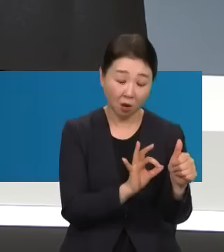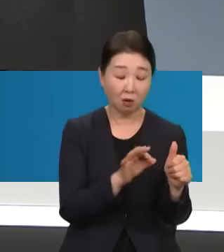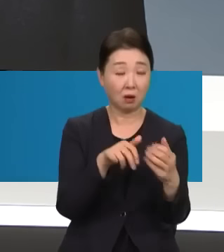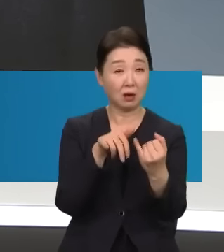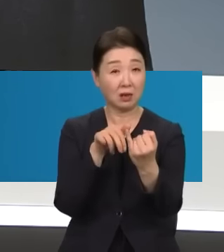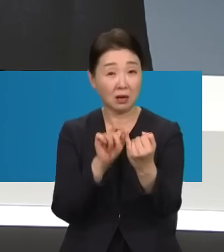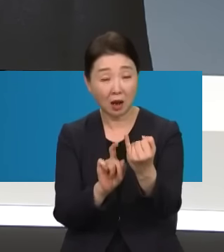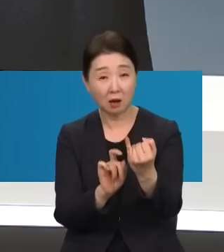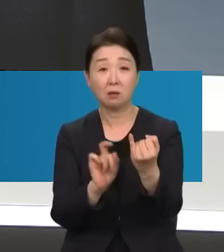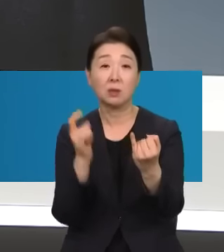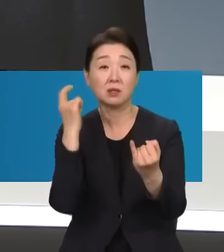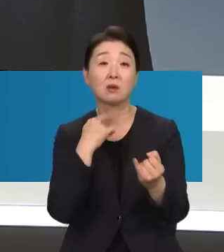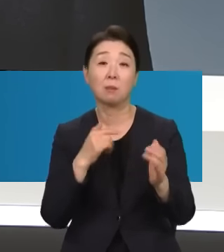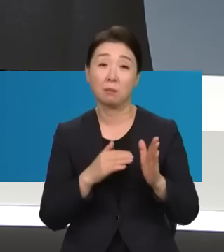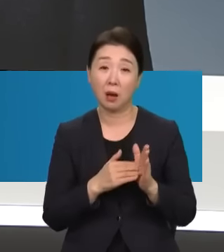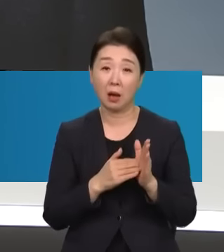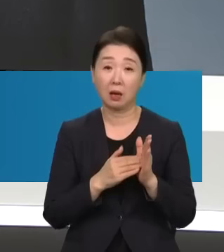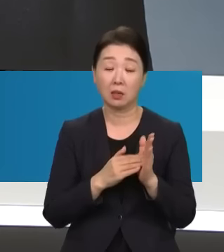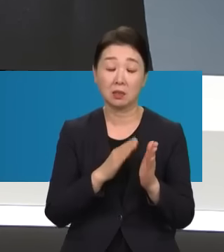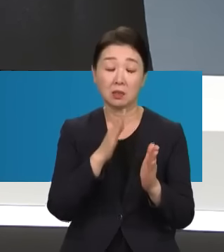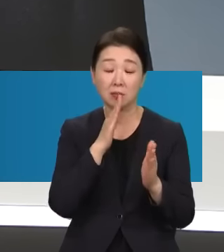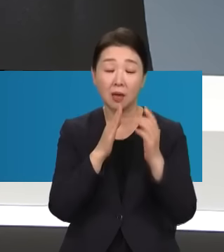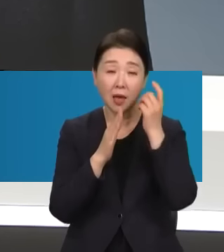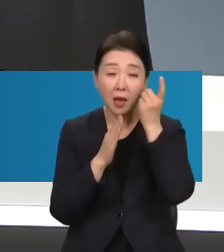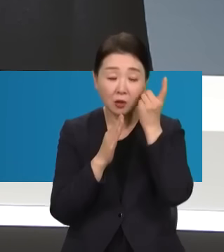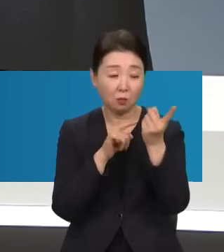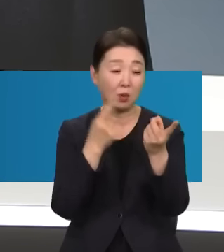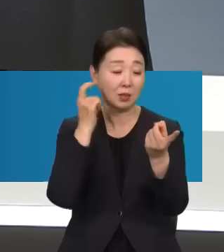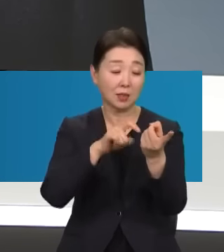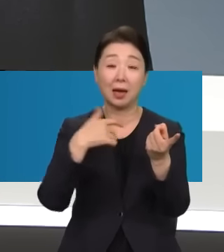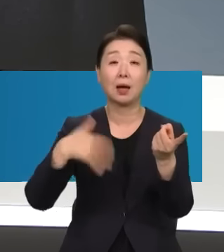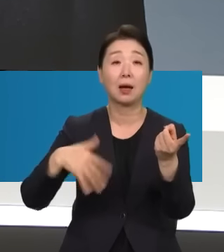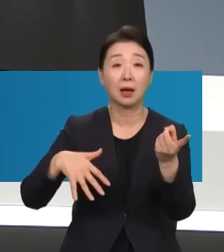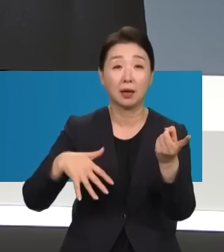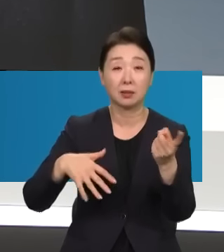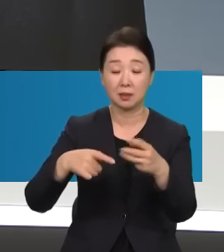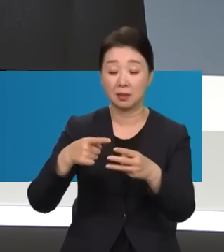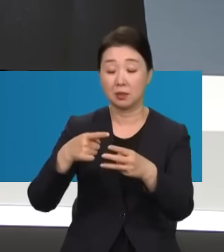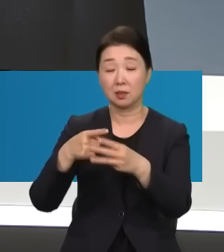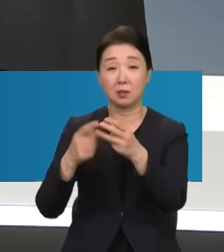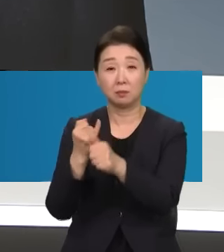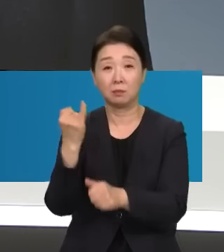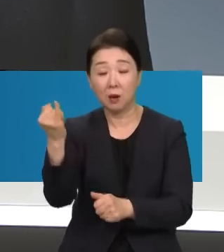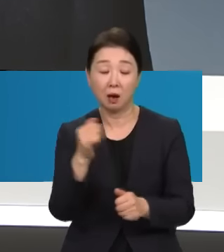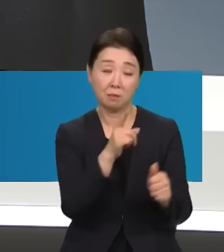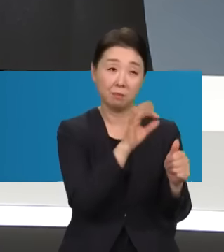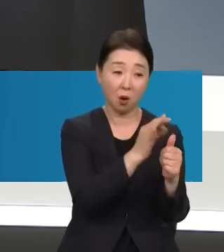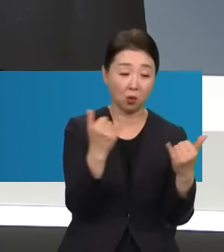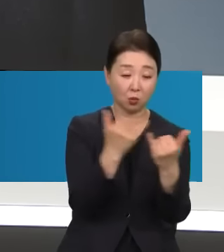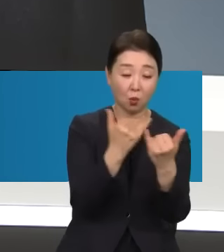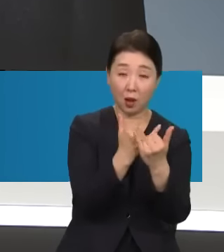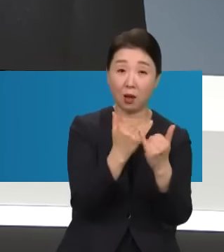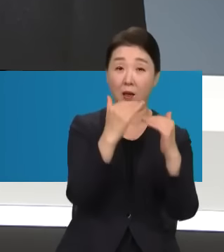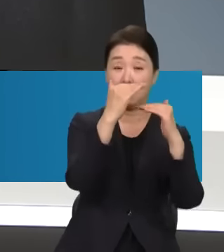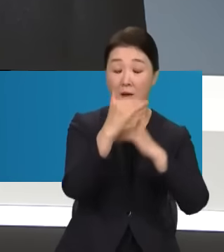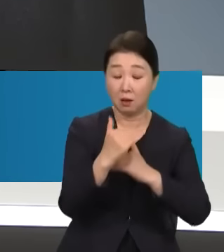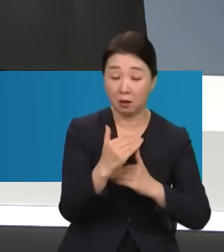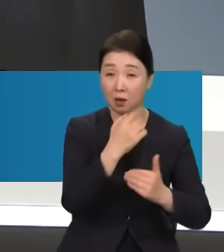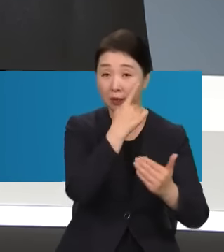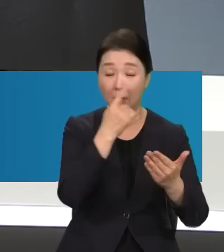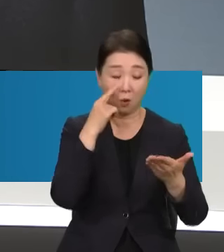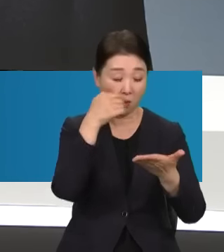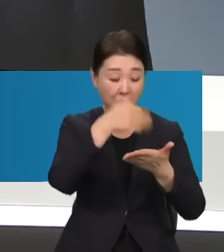사람들은 들었다고 하지만 아직 그 실체는 찾지 못한 김건희 여사와 명 씨 사이의 통화 등 연락을 주고받은 흔적 같은